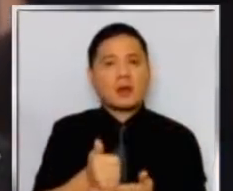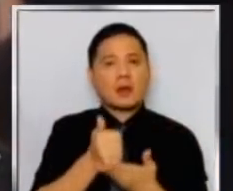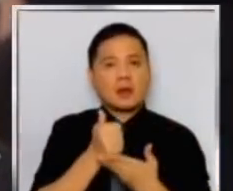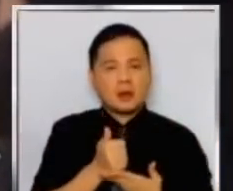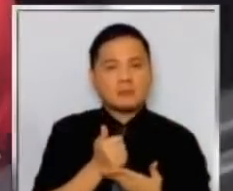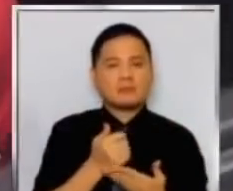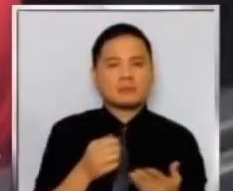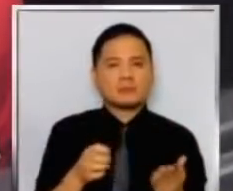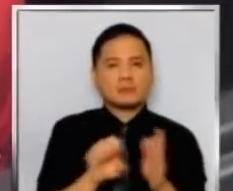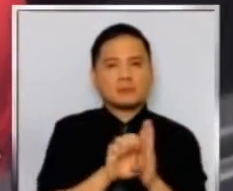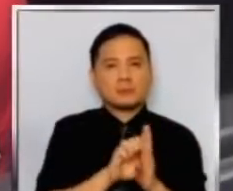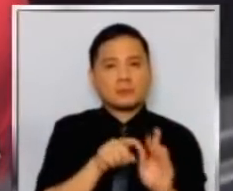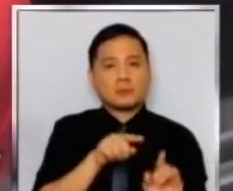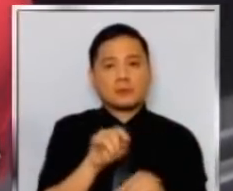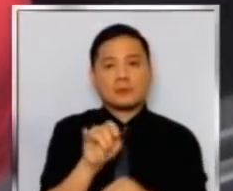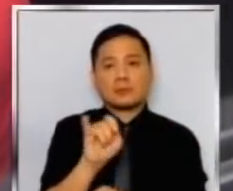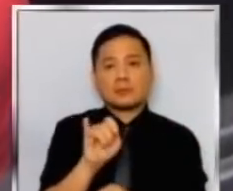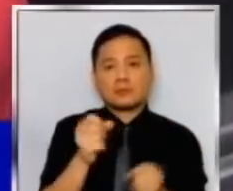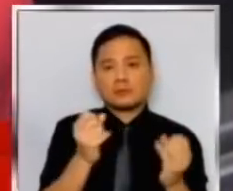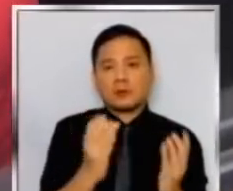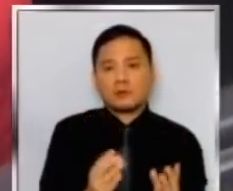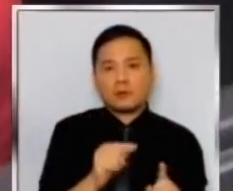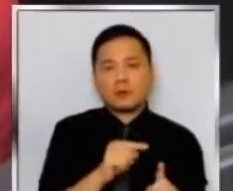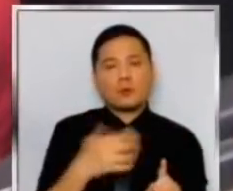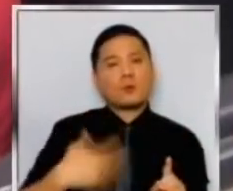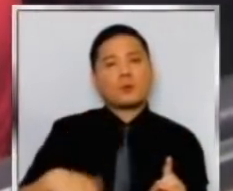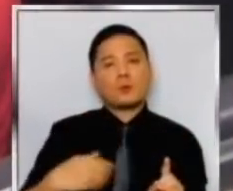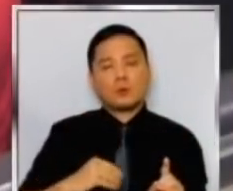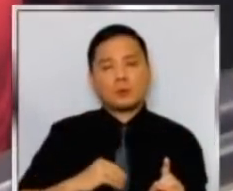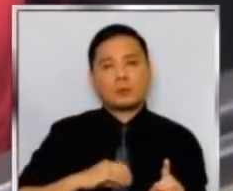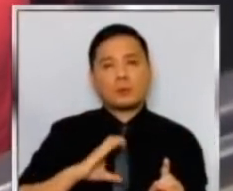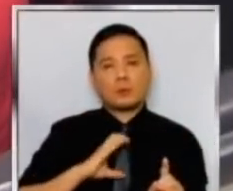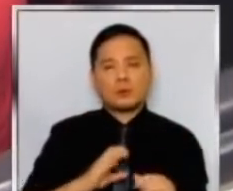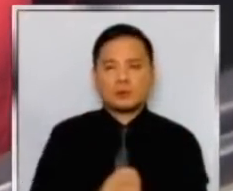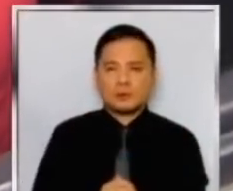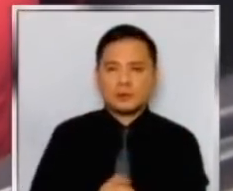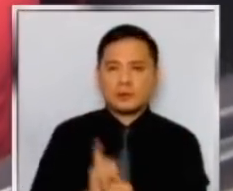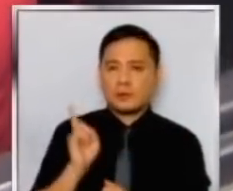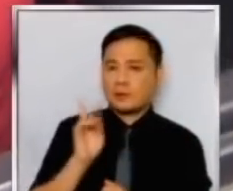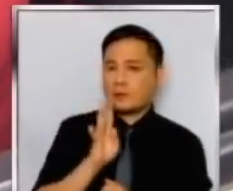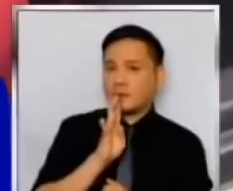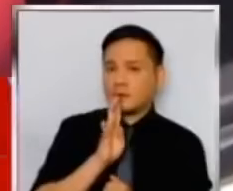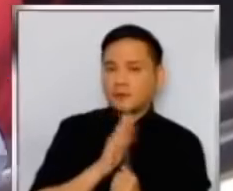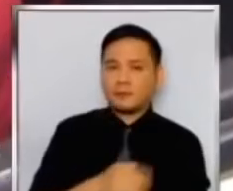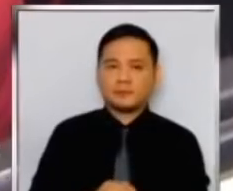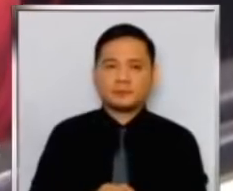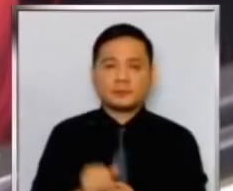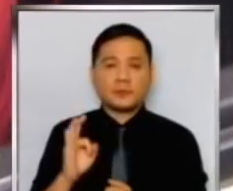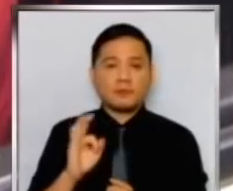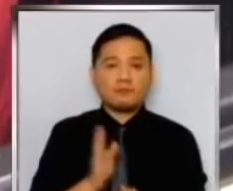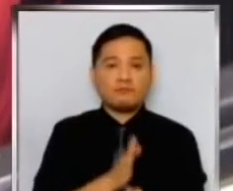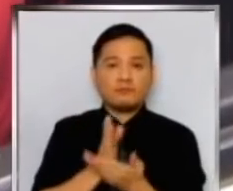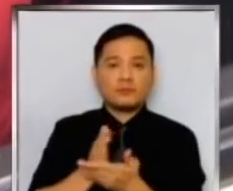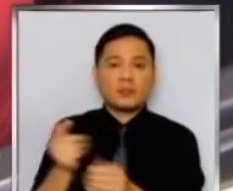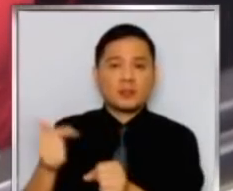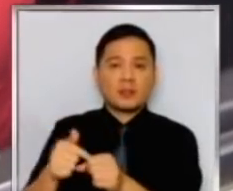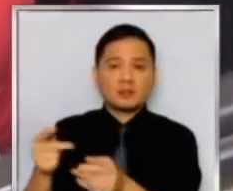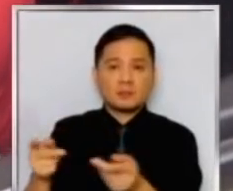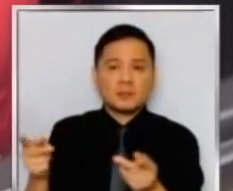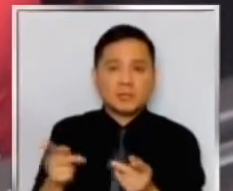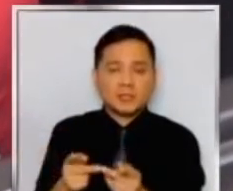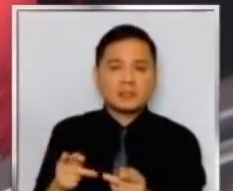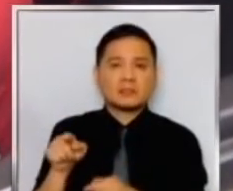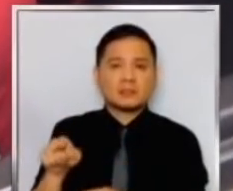RD. Parang kinikita mo, pupunta sa gasolina yung imbis na uwi mo sa papadala o sa panwilya mo.